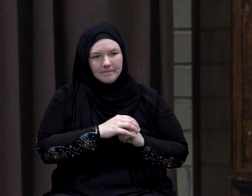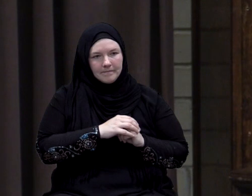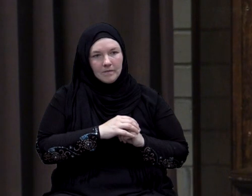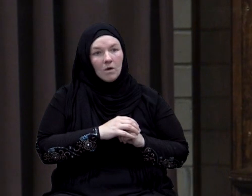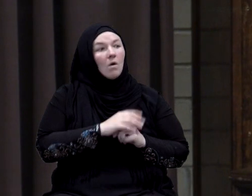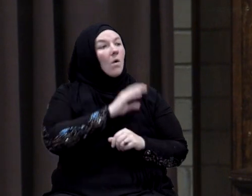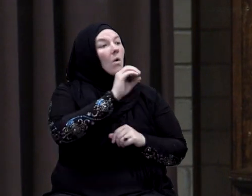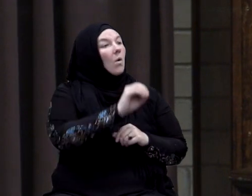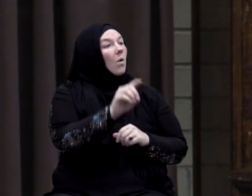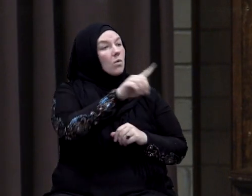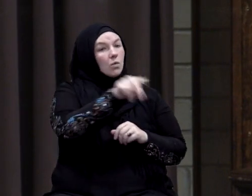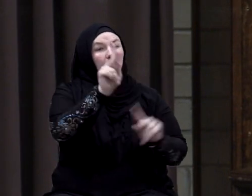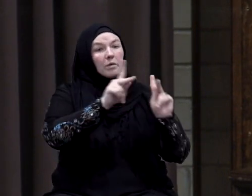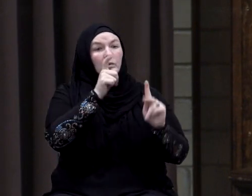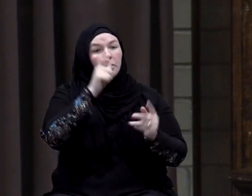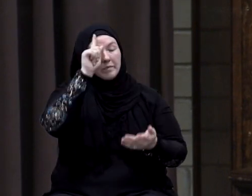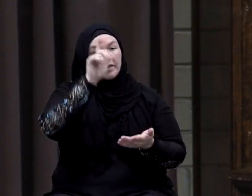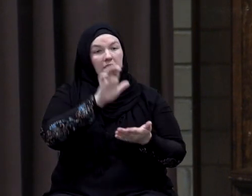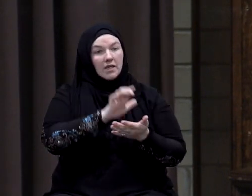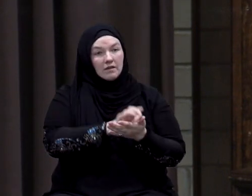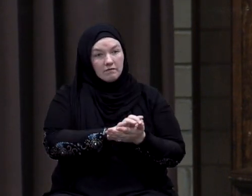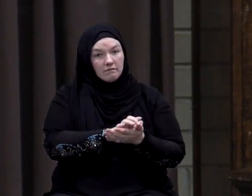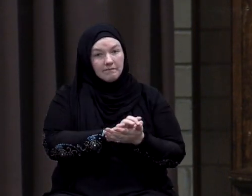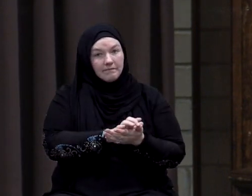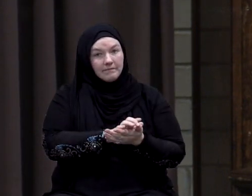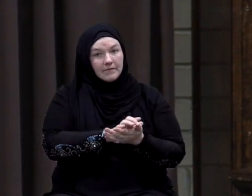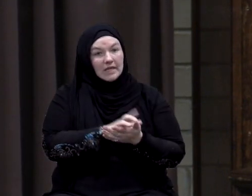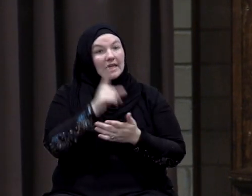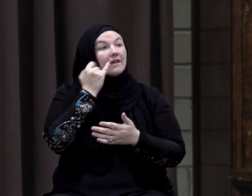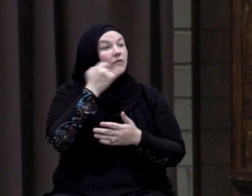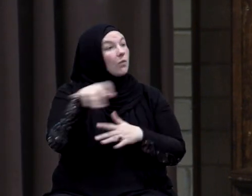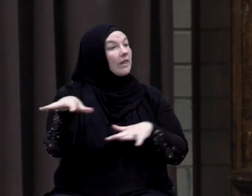وَيُحِبُّونَهُ. O you who believe, if you turn away from your faith,